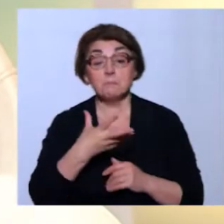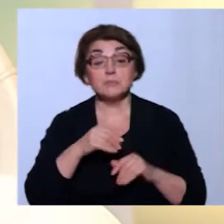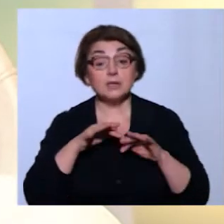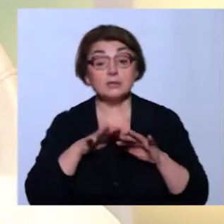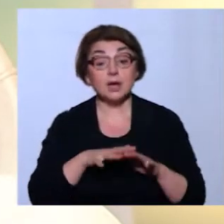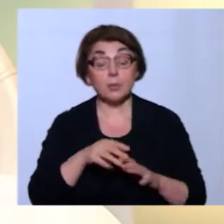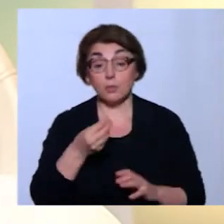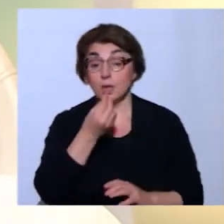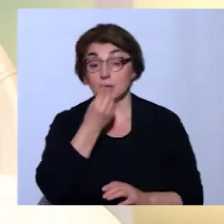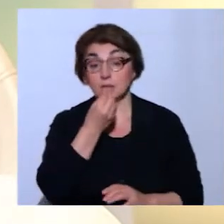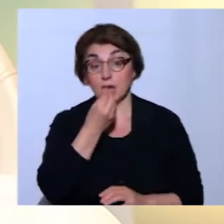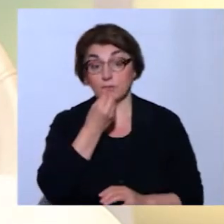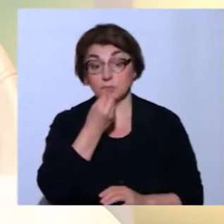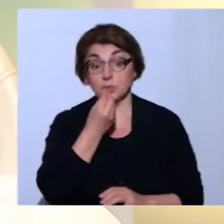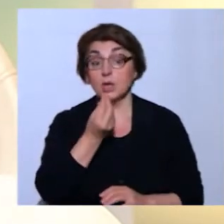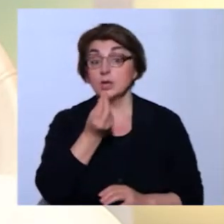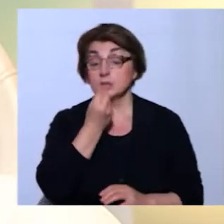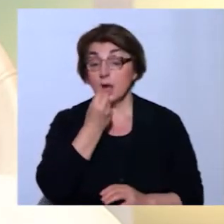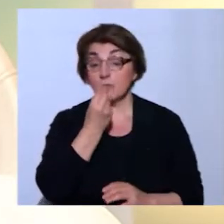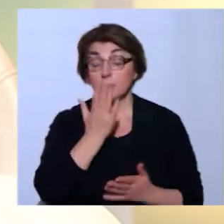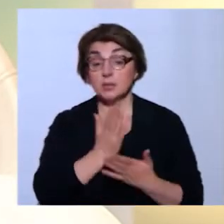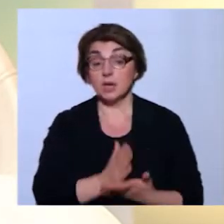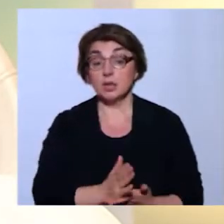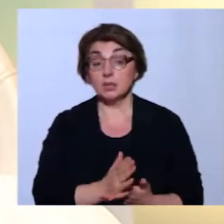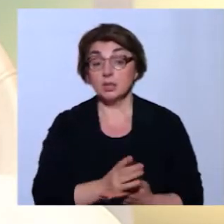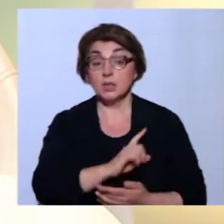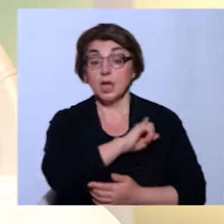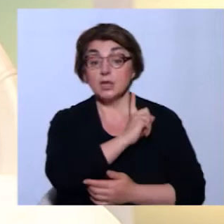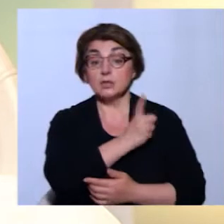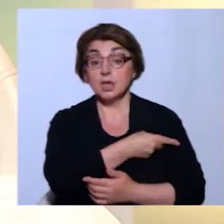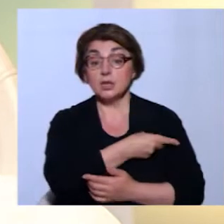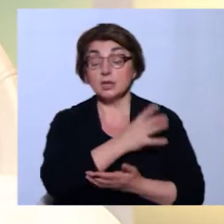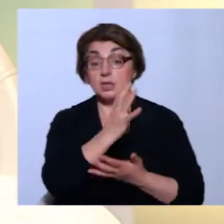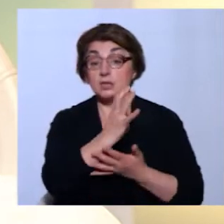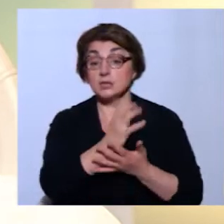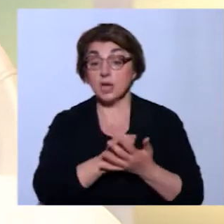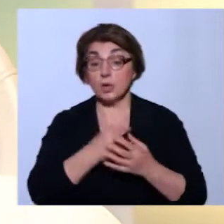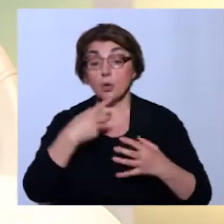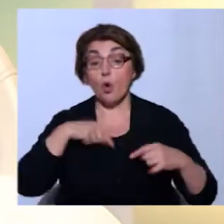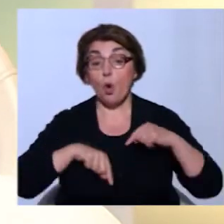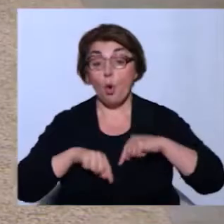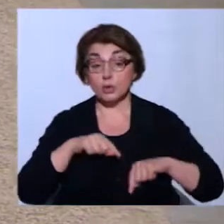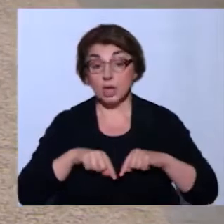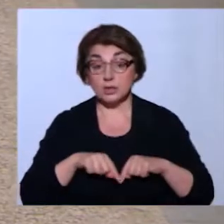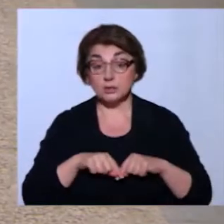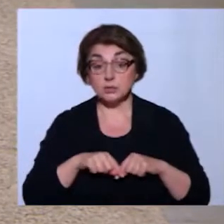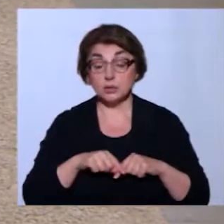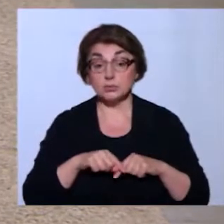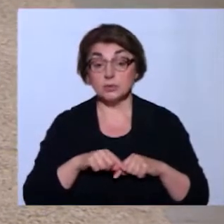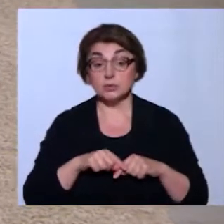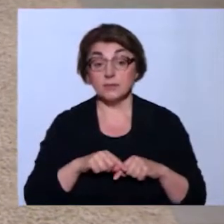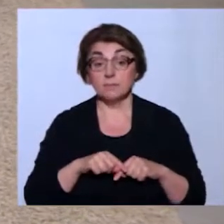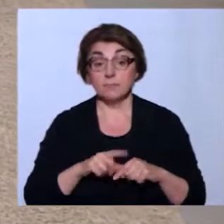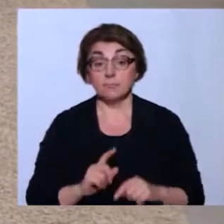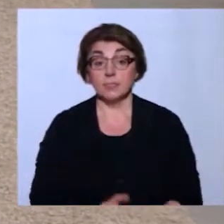ყოფილა საკვებში. Საკვები, ეს არის ენერგიის წყარო ორგანიზმისათვის. Აი, უნდა ითქვას, რომ